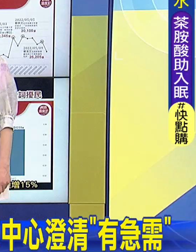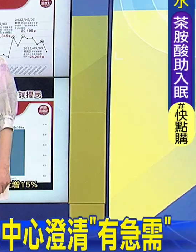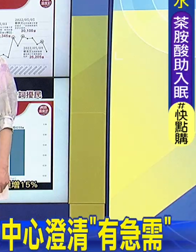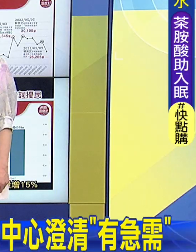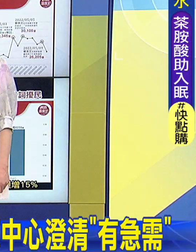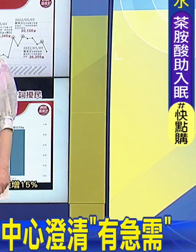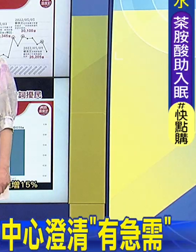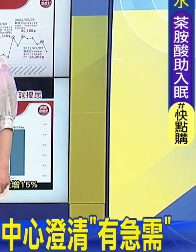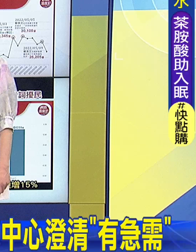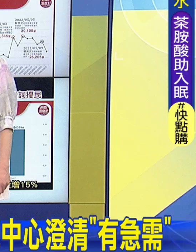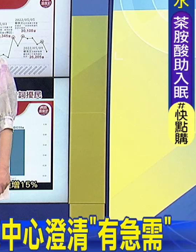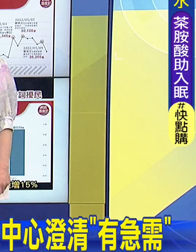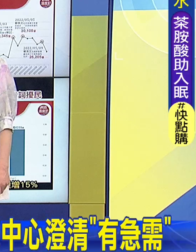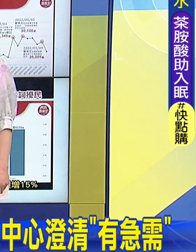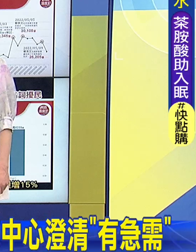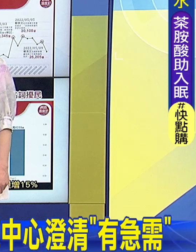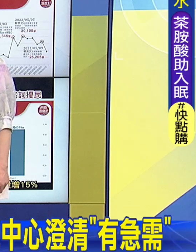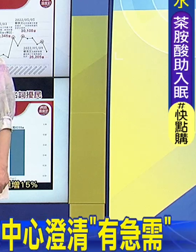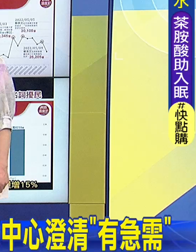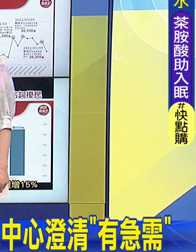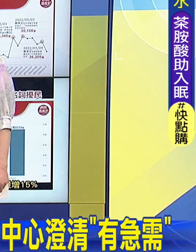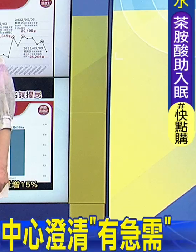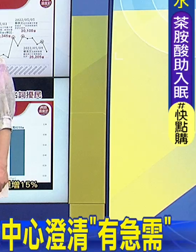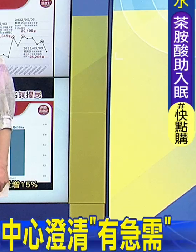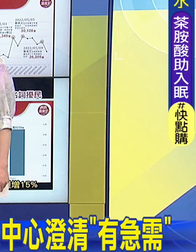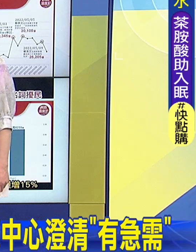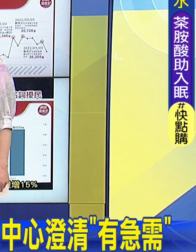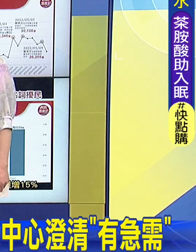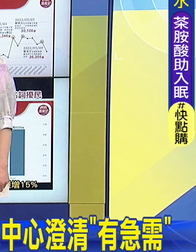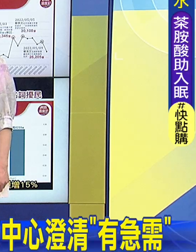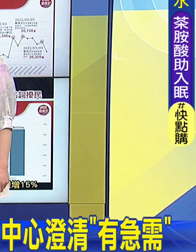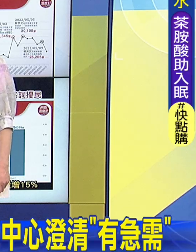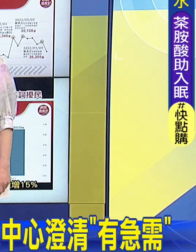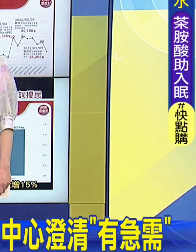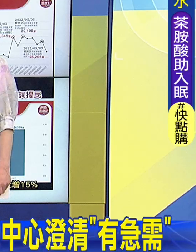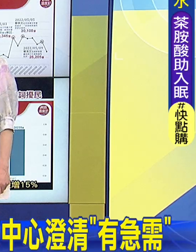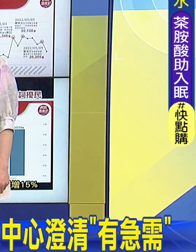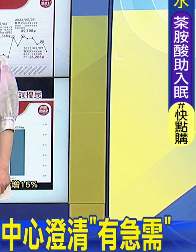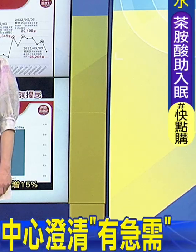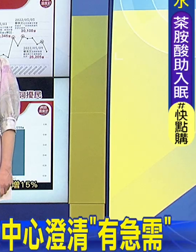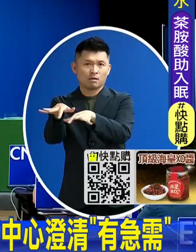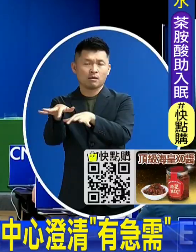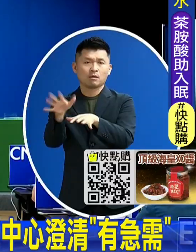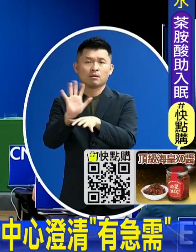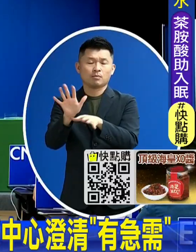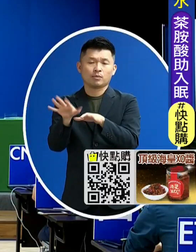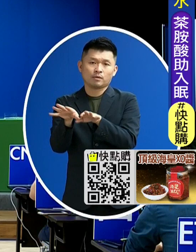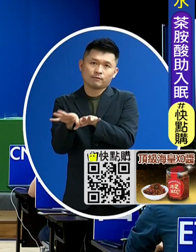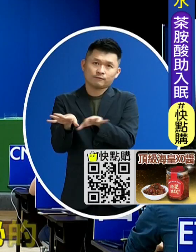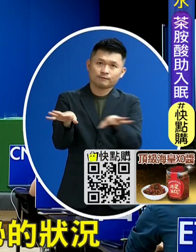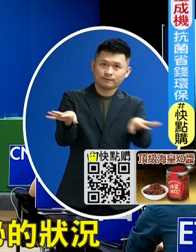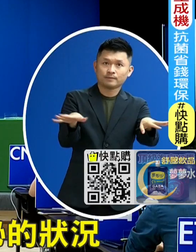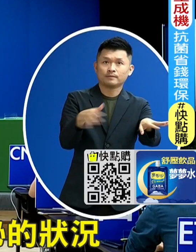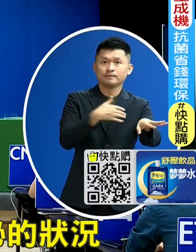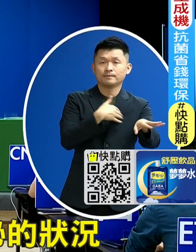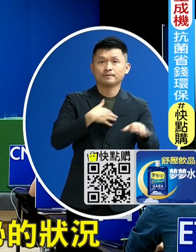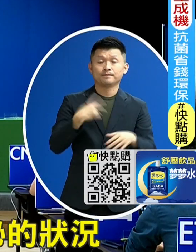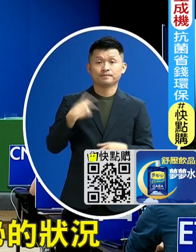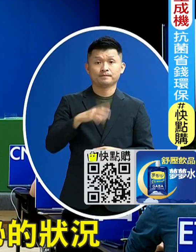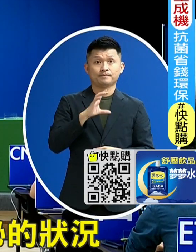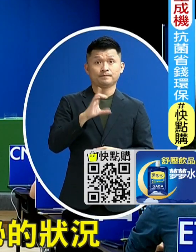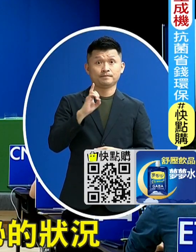果。指挥中心说他们并不是滥用特权，来听他们怎么说。 关于这个